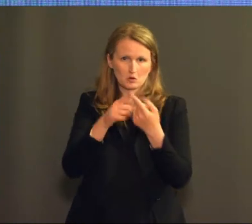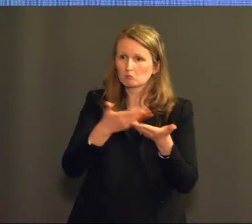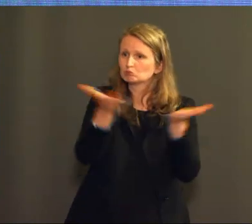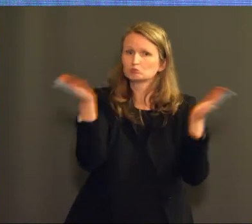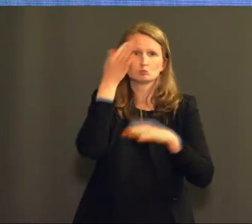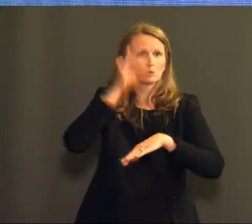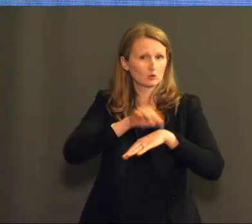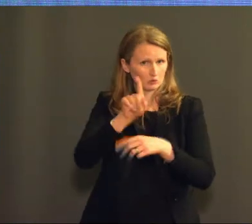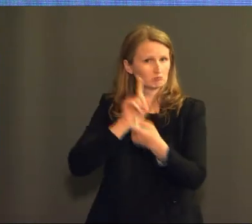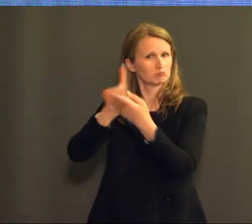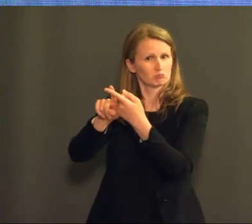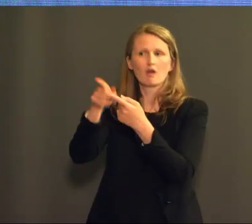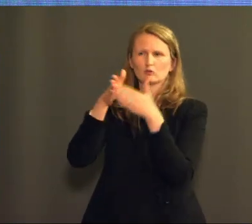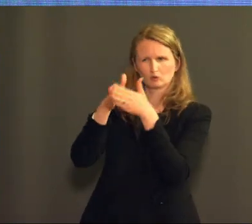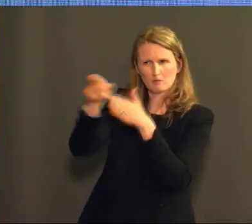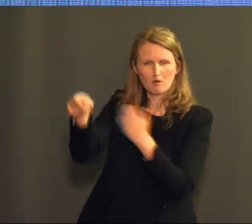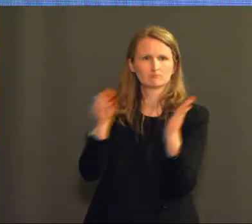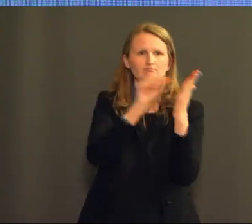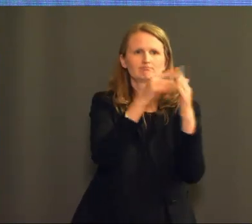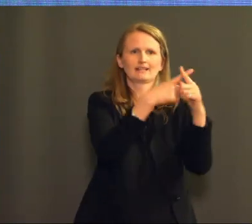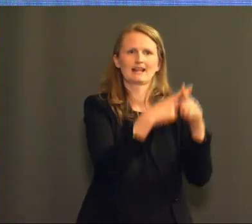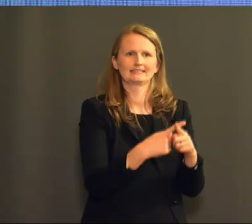un médecin généraliste peut le faire.